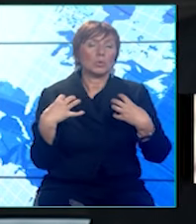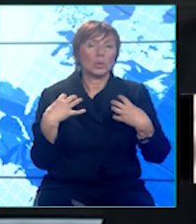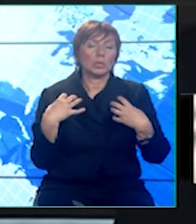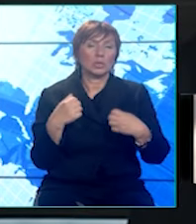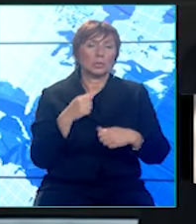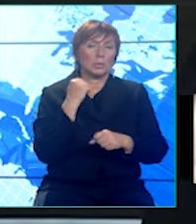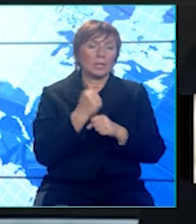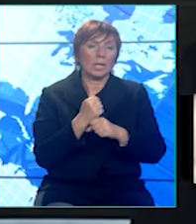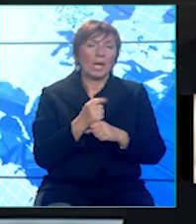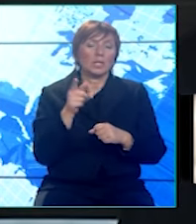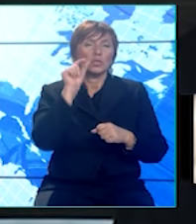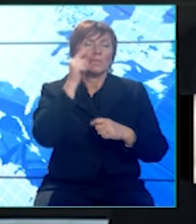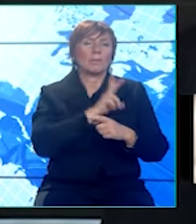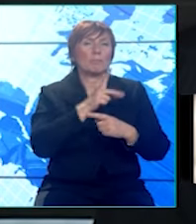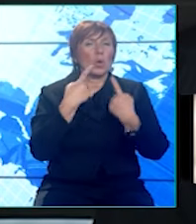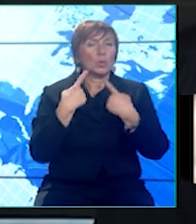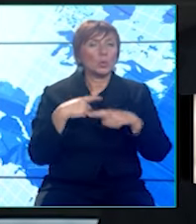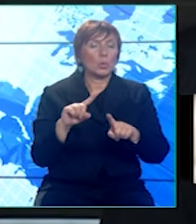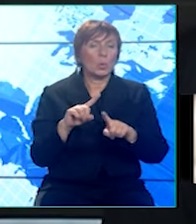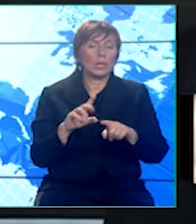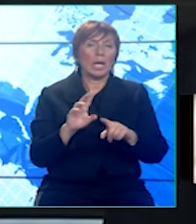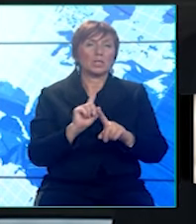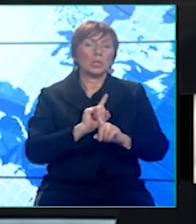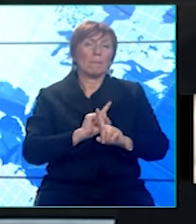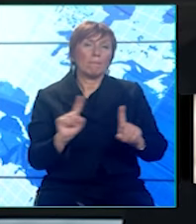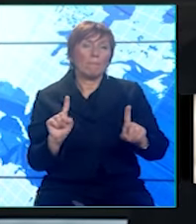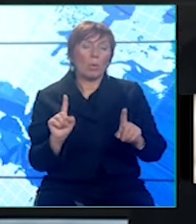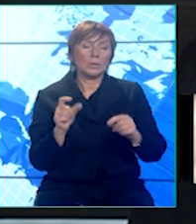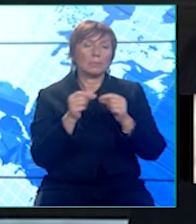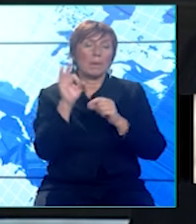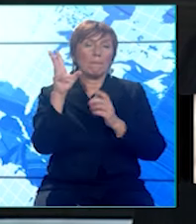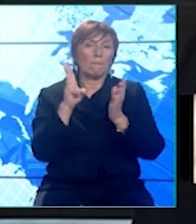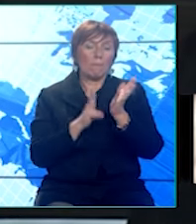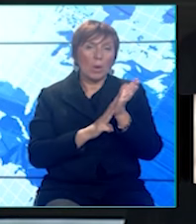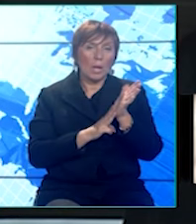je bio drugačiji, specifičan, poseban, bojem prije svega.